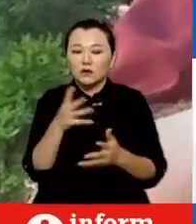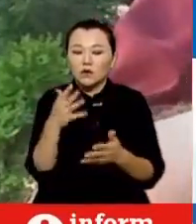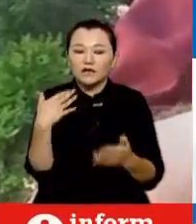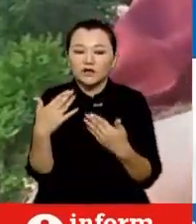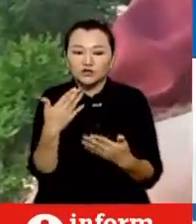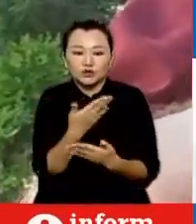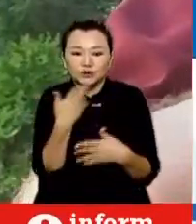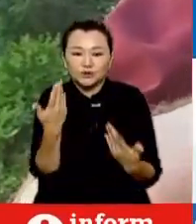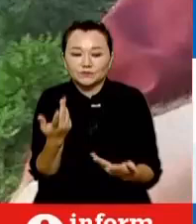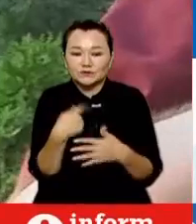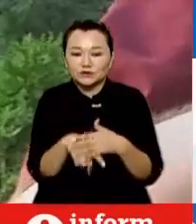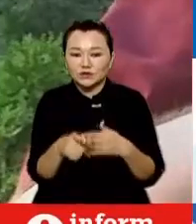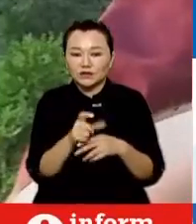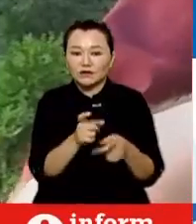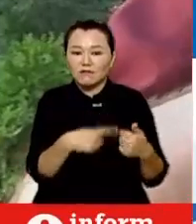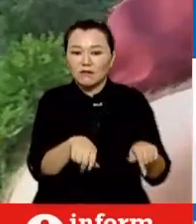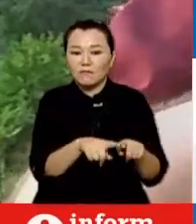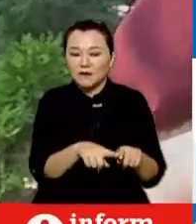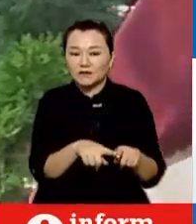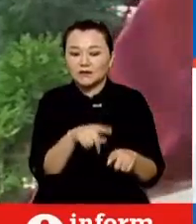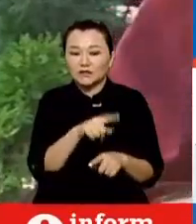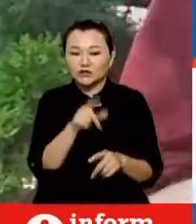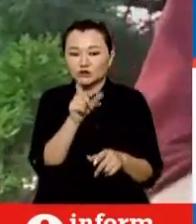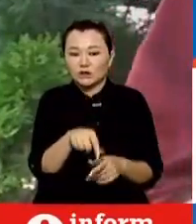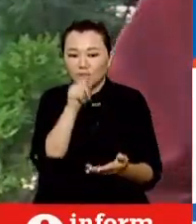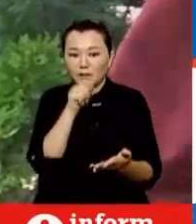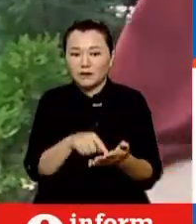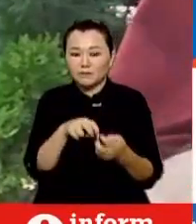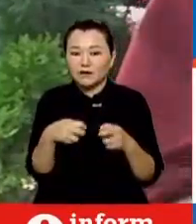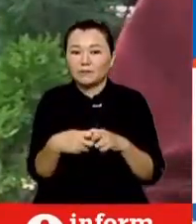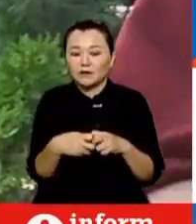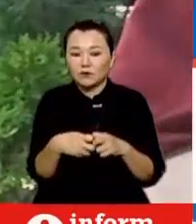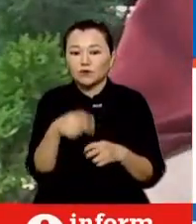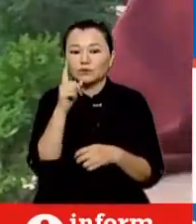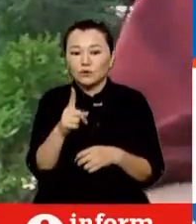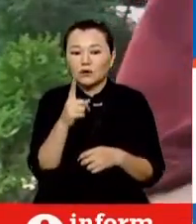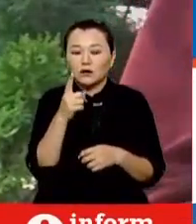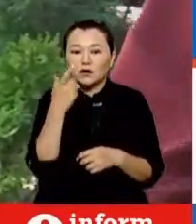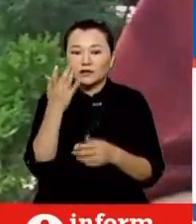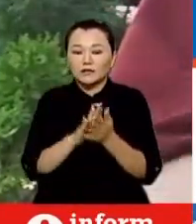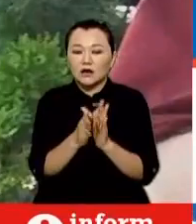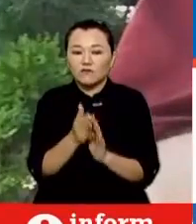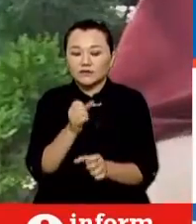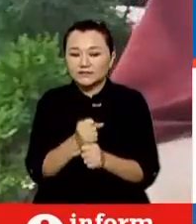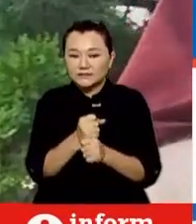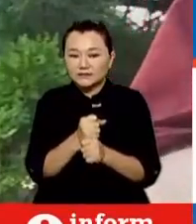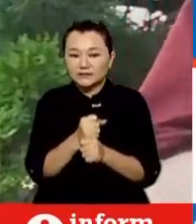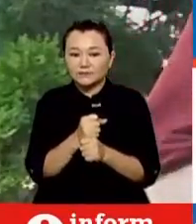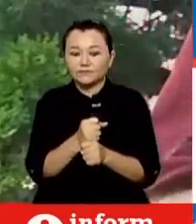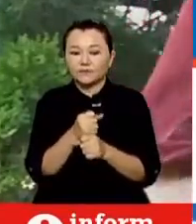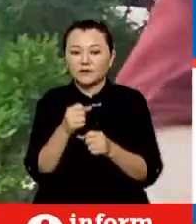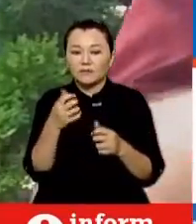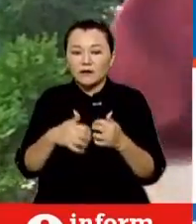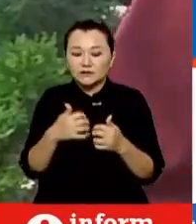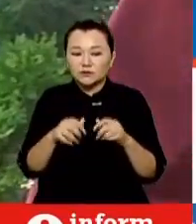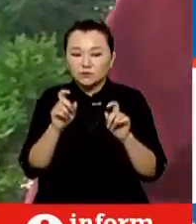имею, значит. Ну, то есть вот в таком ракурсе и человек попадает как бы в проблему. Хотя, когда заключается договор, этот посредник